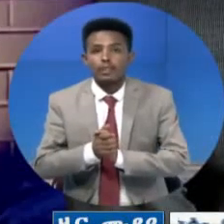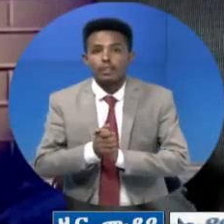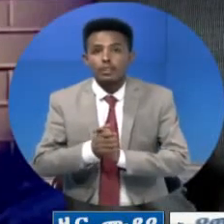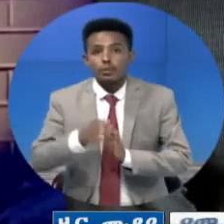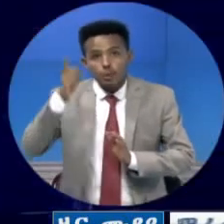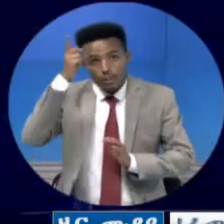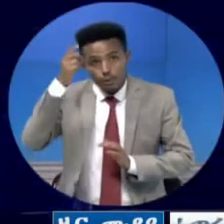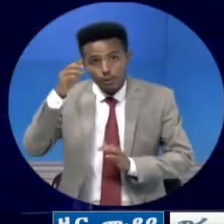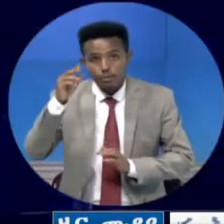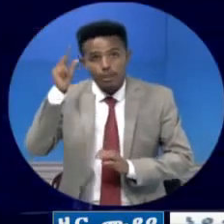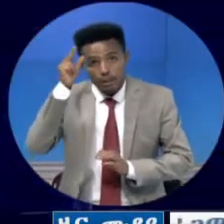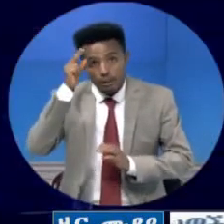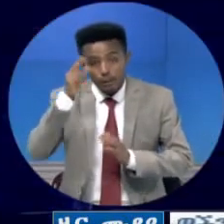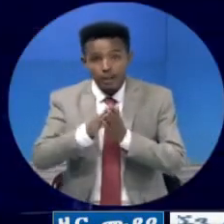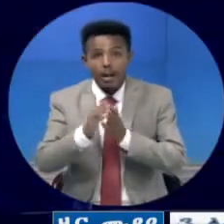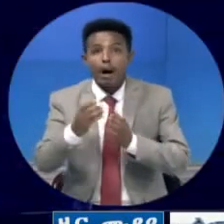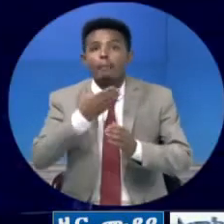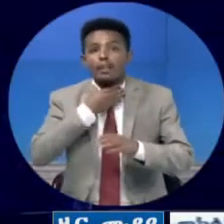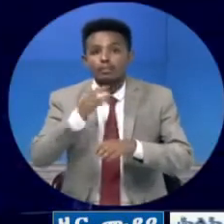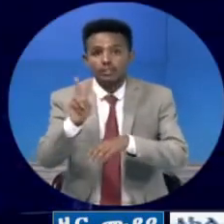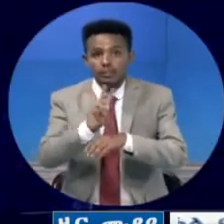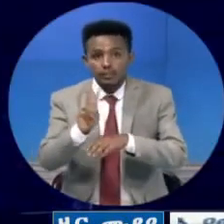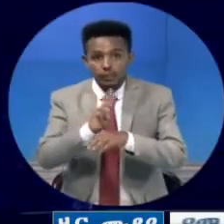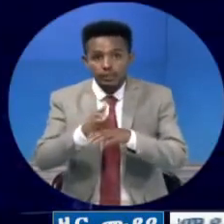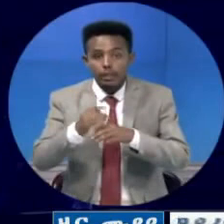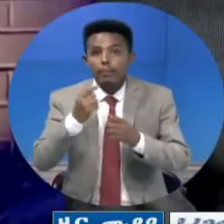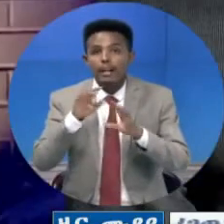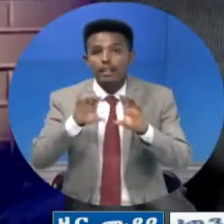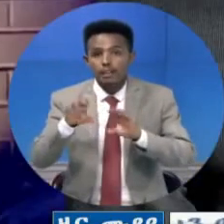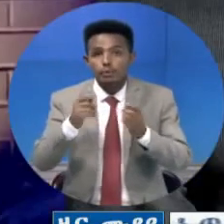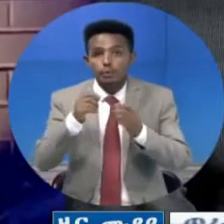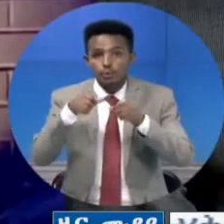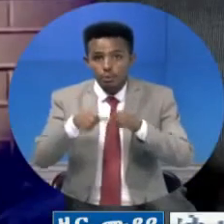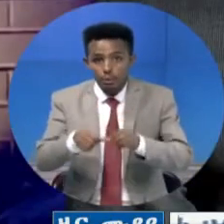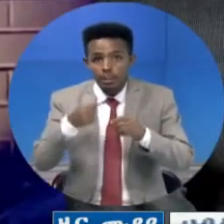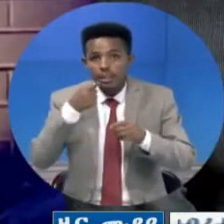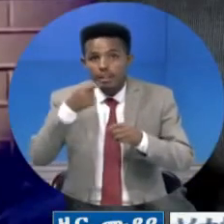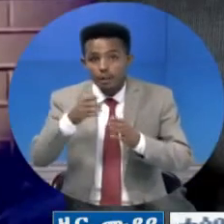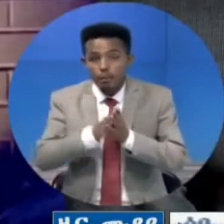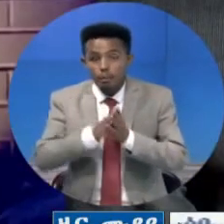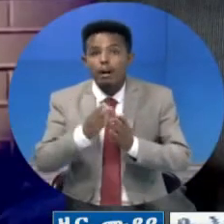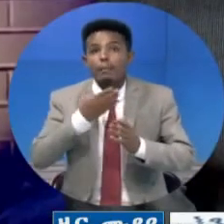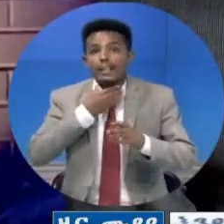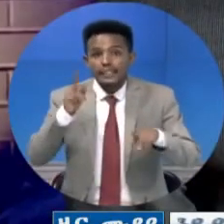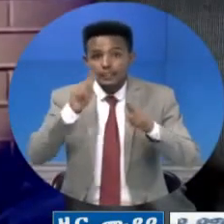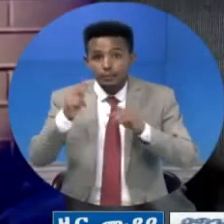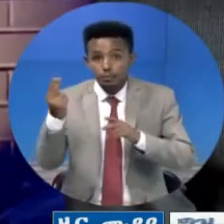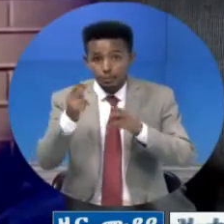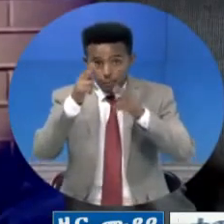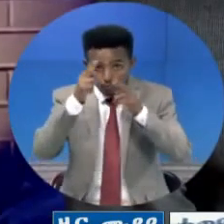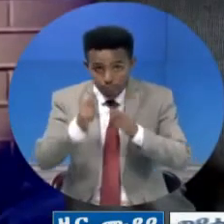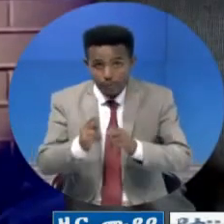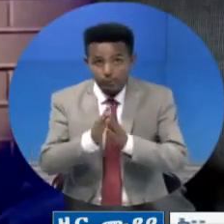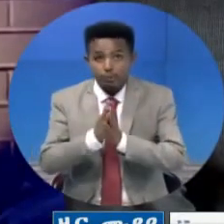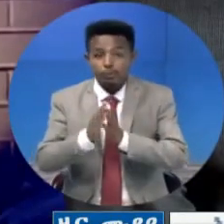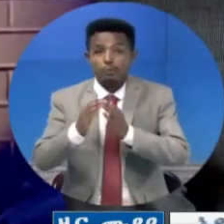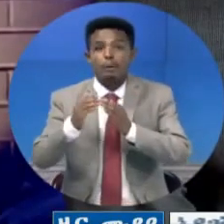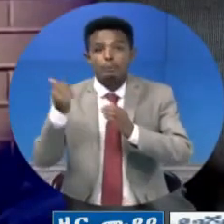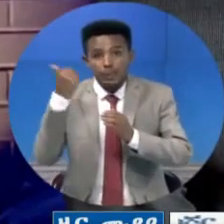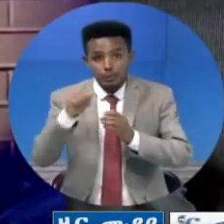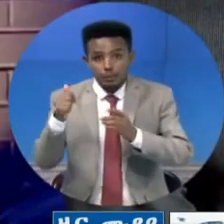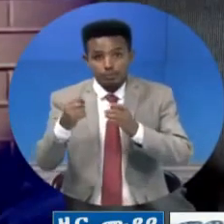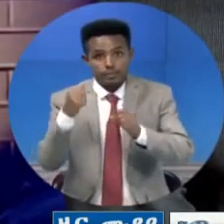ቧያለው ከአማራ ብዙሃን መገናኛ ድርጅት ጋር ባደረጉት ቆይታ እንዳሉት የአማራን ሕዝብ ጥቅም ለማስከበር በየትኛውም የአመራር እርከን የመስራት ቁርጠኝነቱ